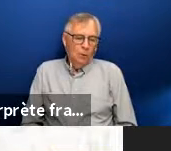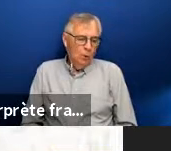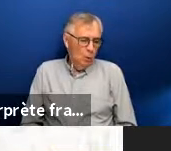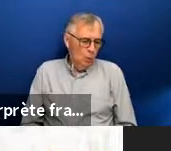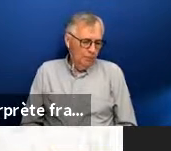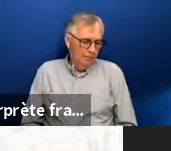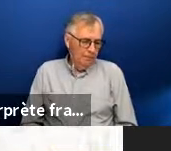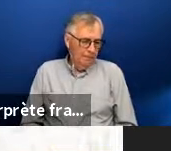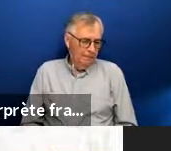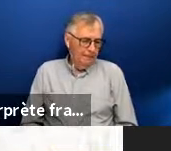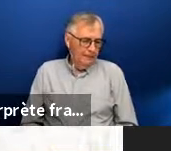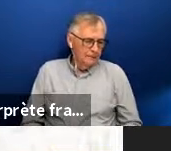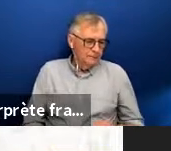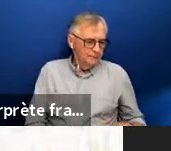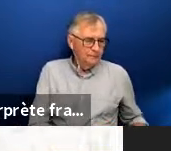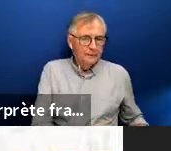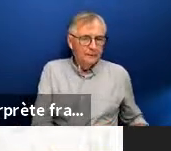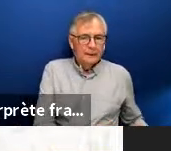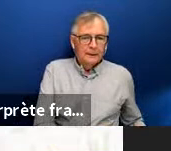O,